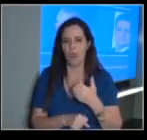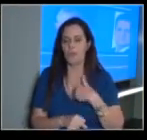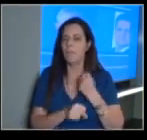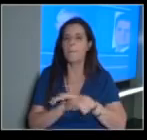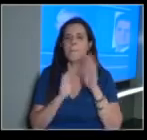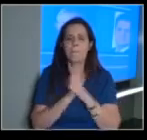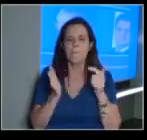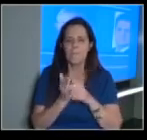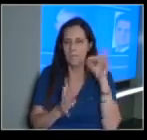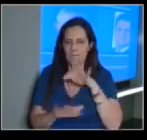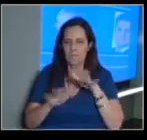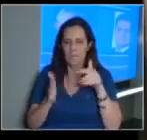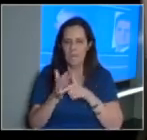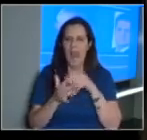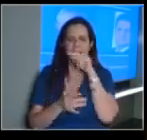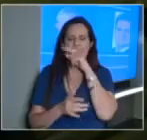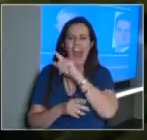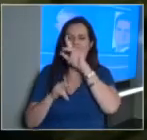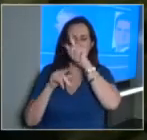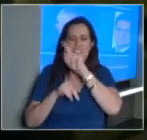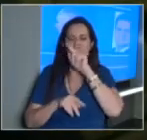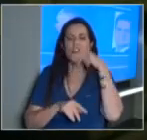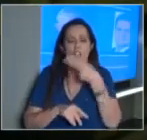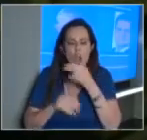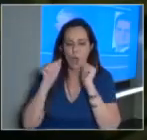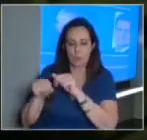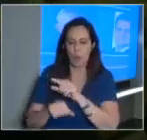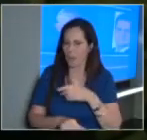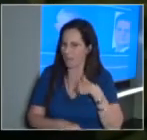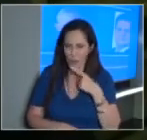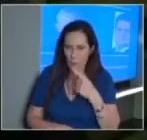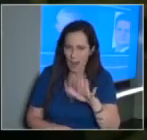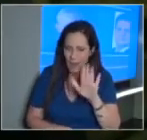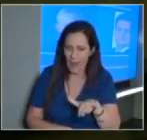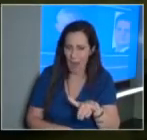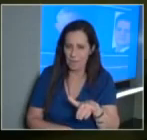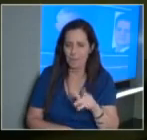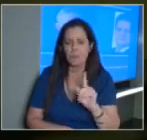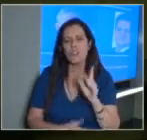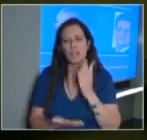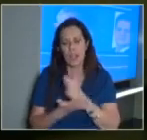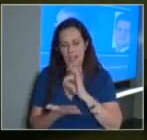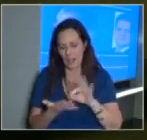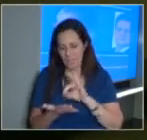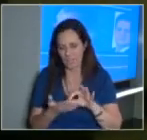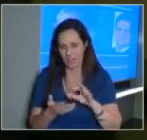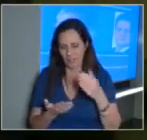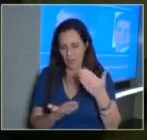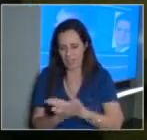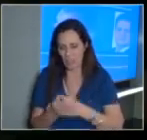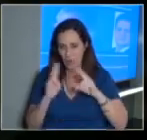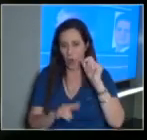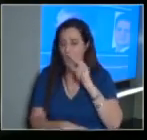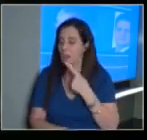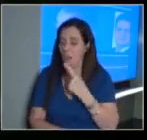נעשה הכל כדי להפיל אותה, כדי שהיא לא תהיה, שלא יסמכו על זה. ואני אומר לך גם עניינית, כמי שניסח את המצע של כחול לבן,